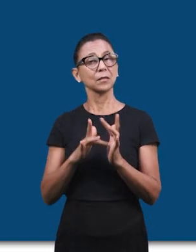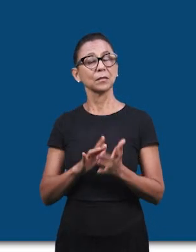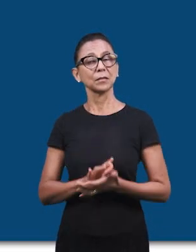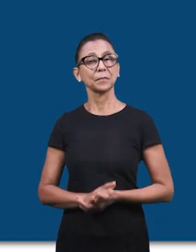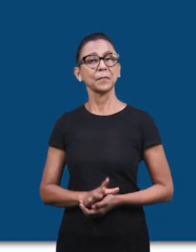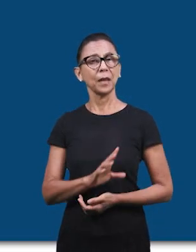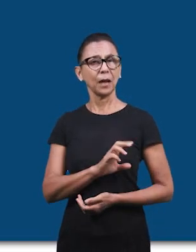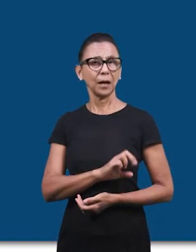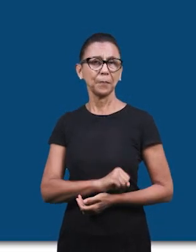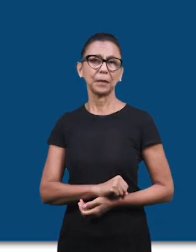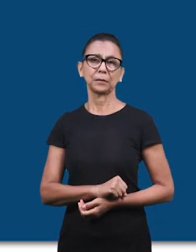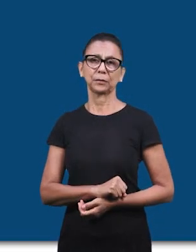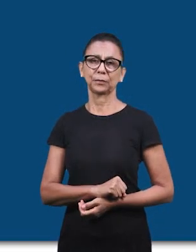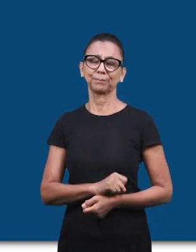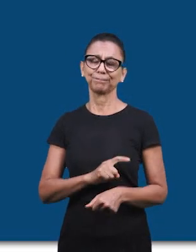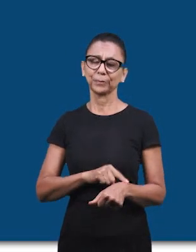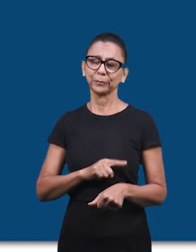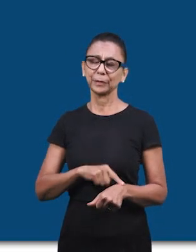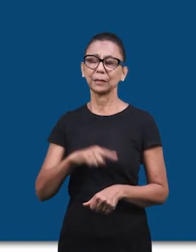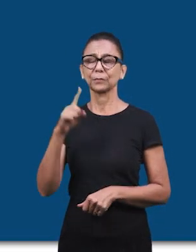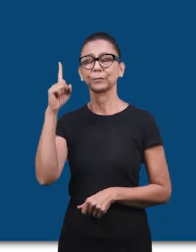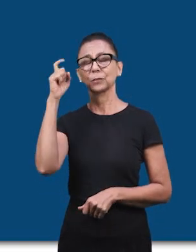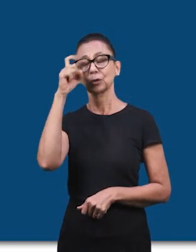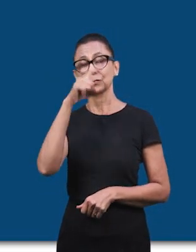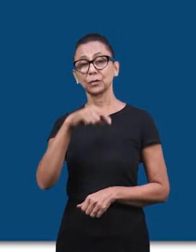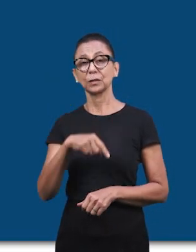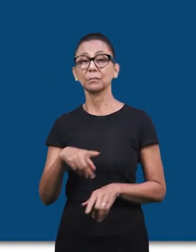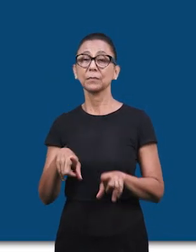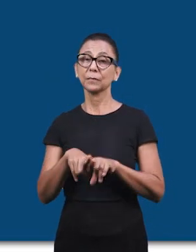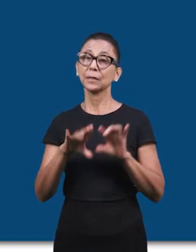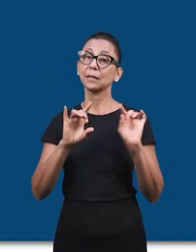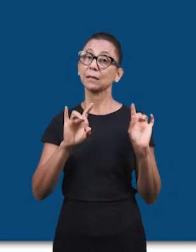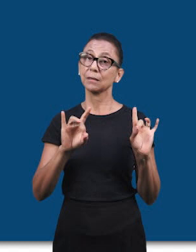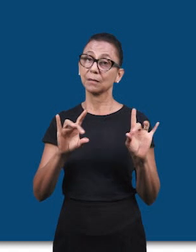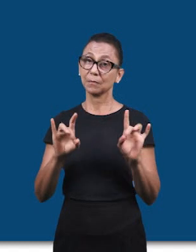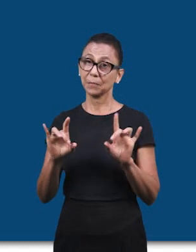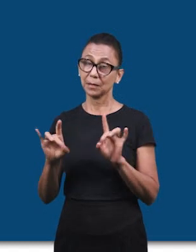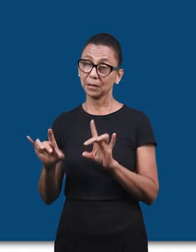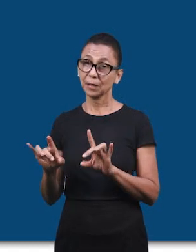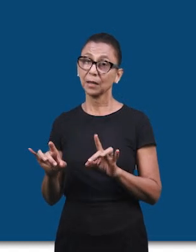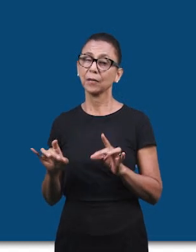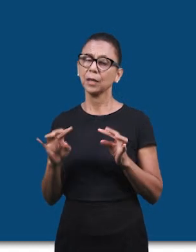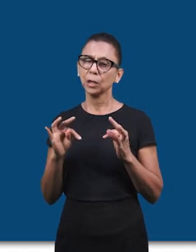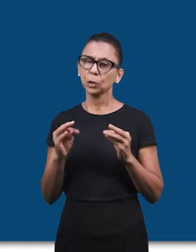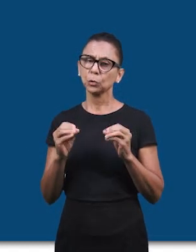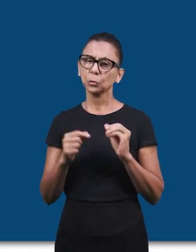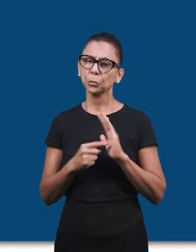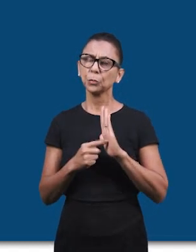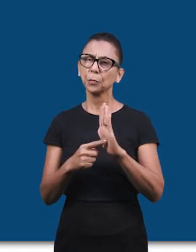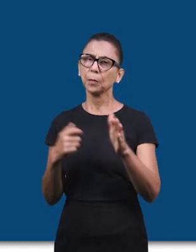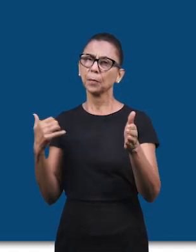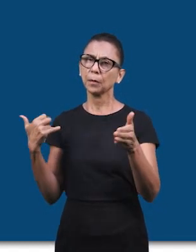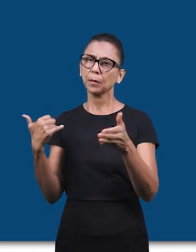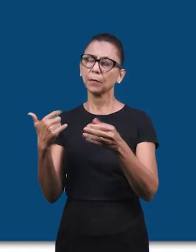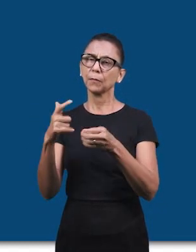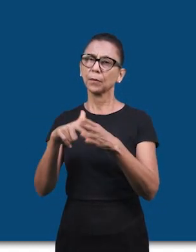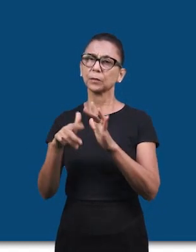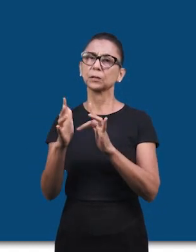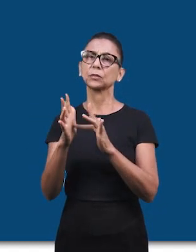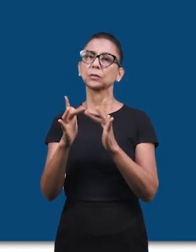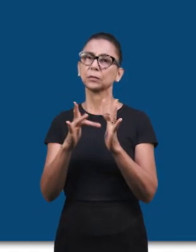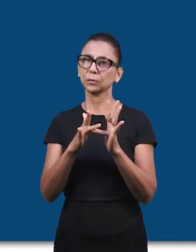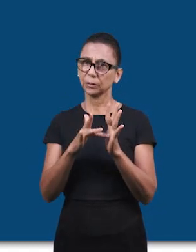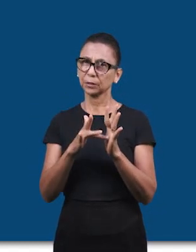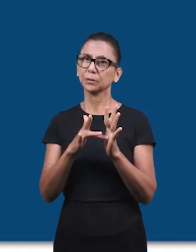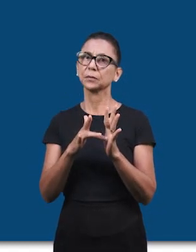мир Божий, возлюбленные братья и сестры, в этот момент трудный, в котором мы живем, но это особый момент, потому что мы знаем, что